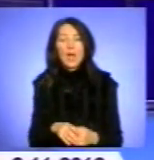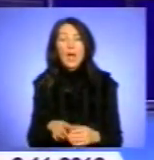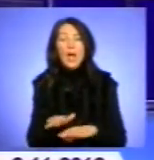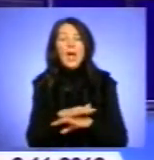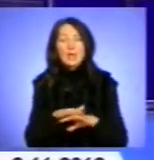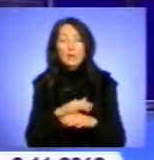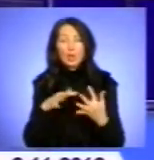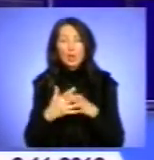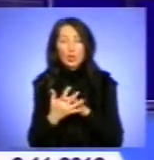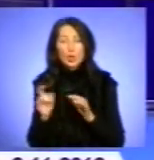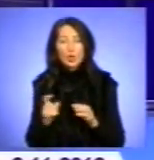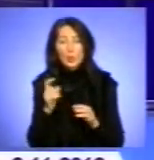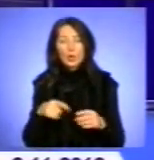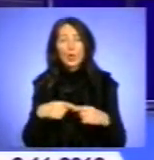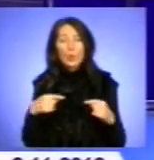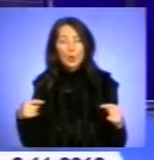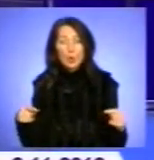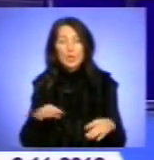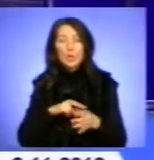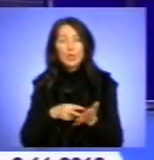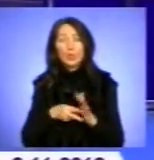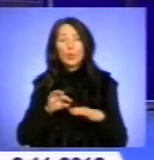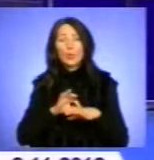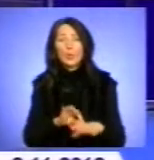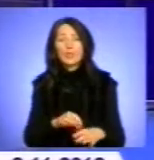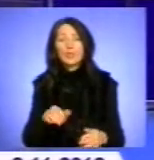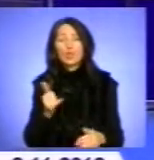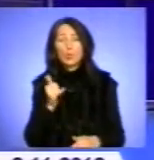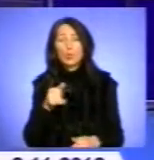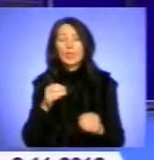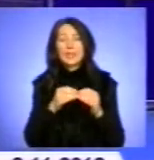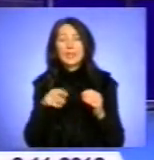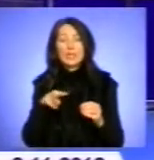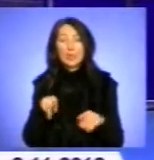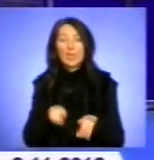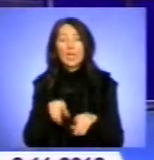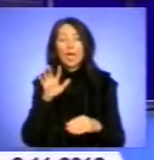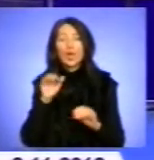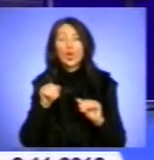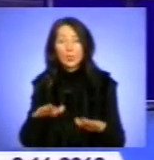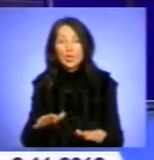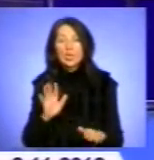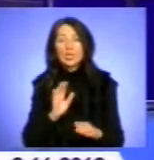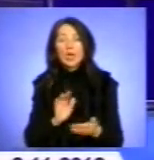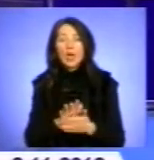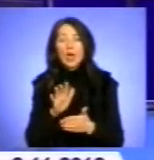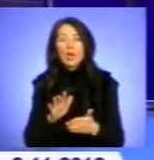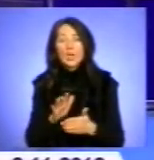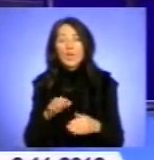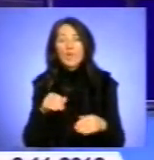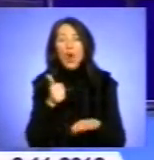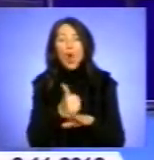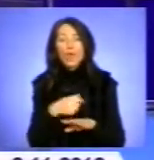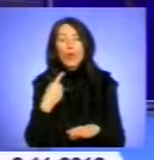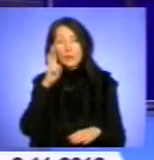Ярмарок сільськогосподарської продукції планують провести у суботу, 10 листопада. Таке розпорядження видав голова обласної державної адміністрації